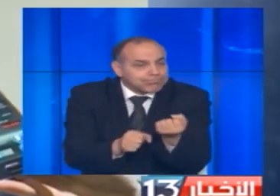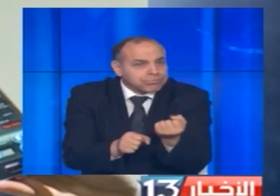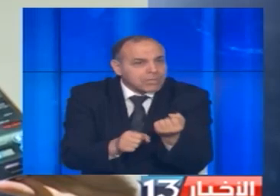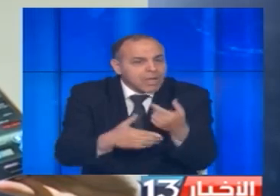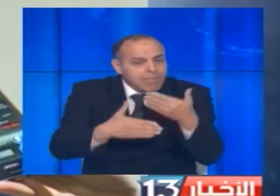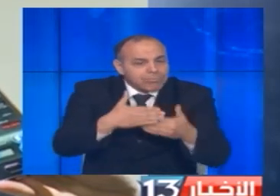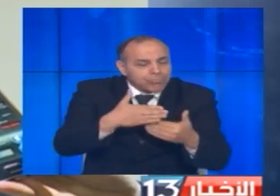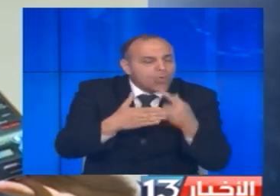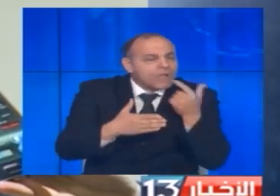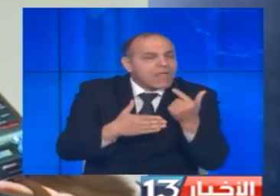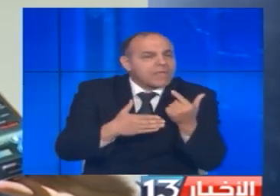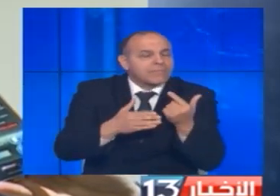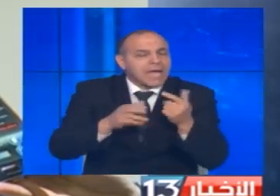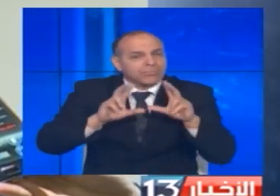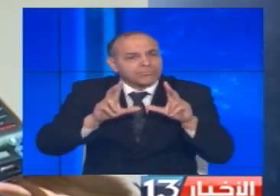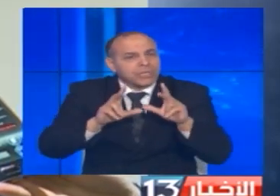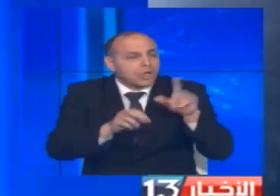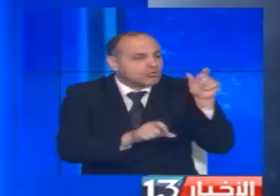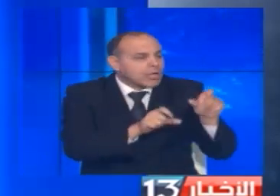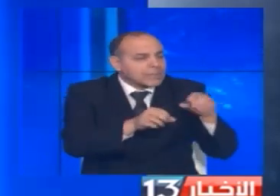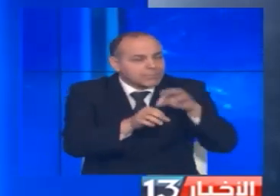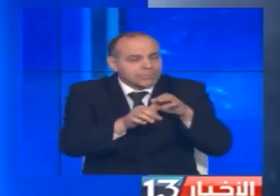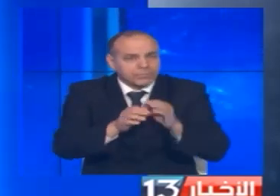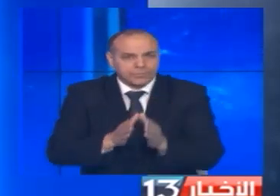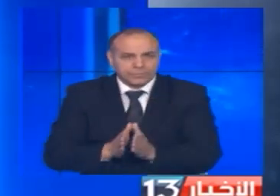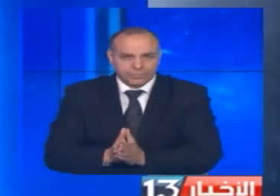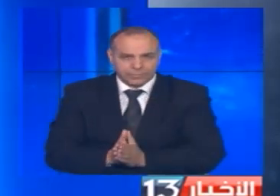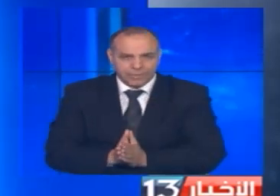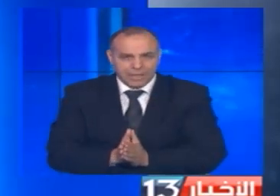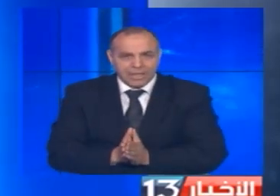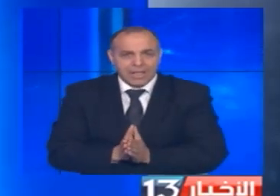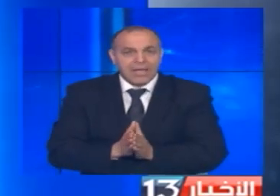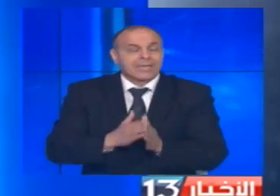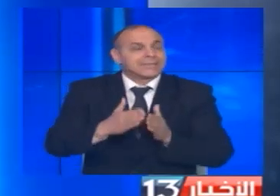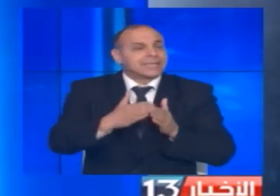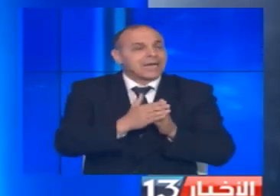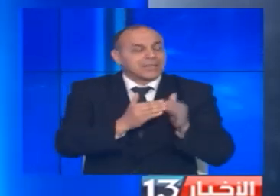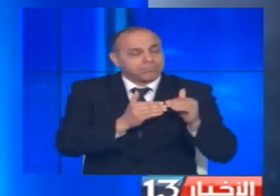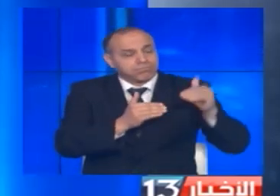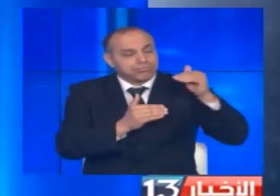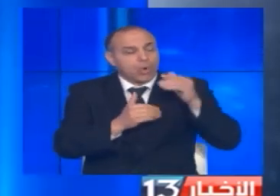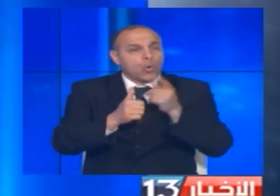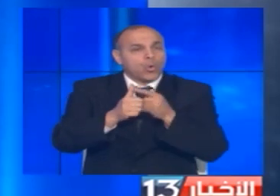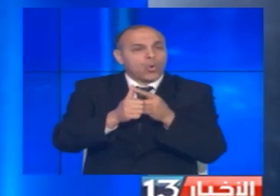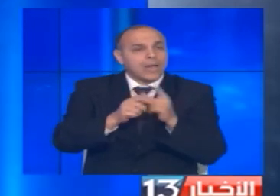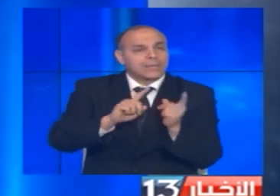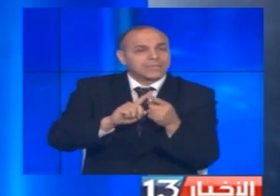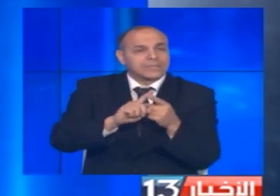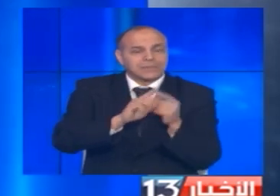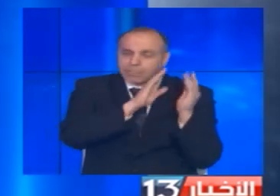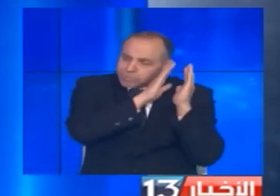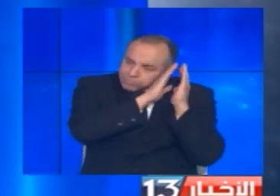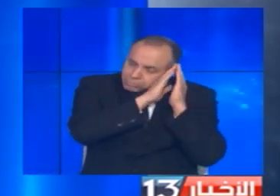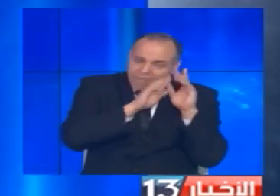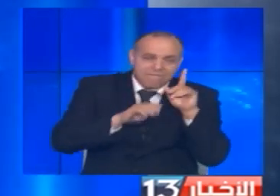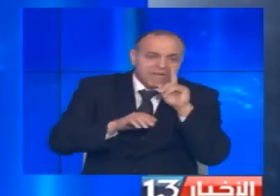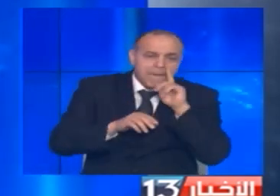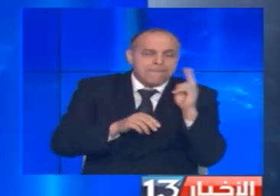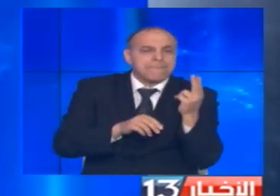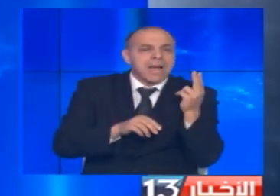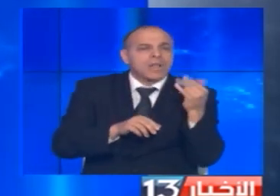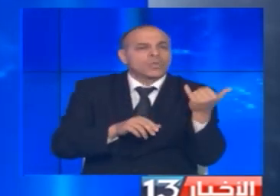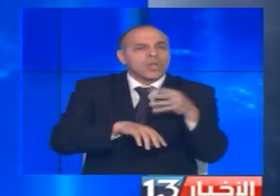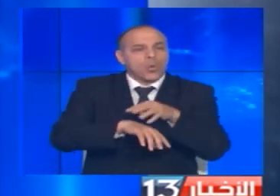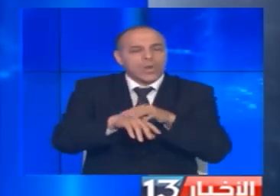النفاذ لوسائل الإعلام بالنسبة للمترشحين. على إثر تعرض الطابق الأول المخصص لمبيت البنات بمعهد السبالة